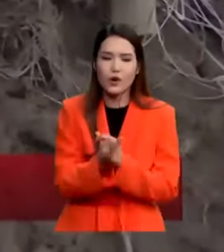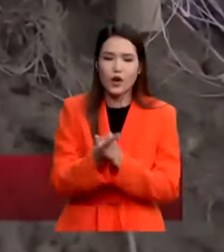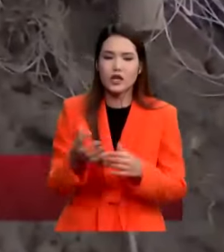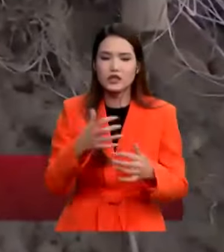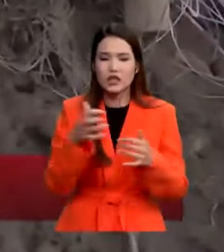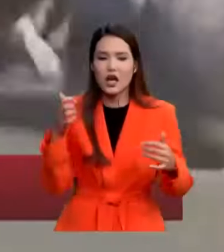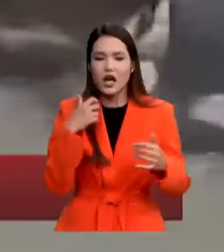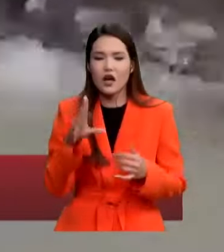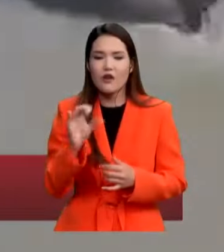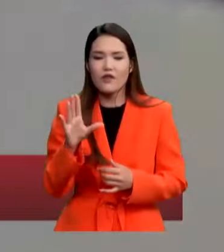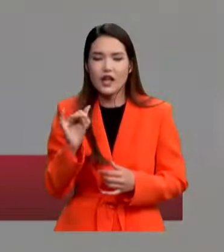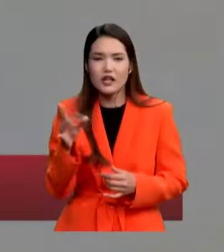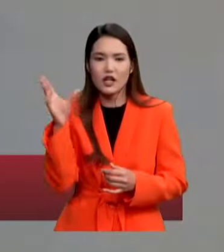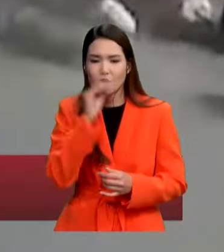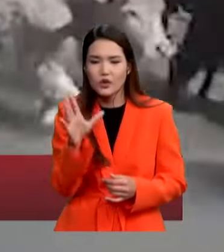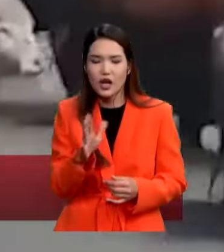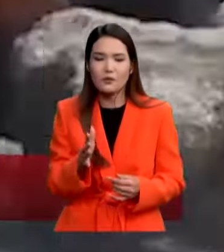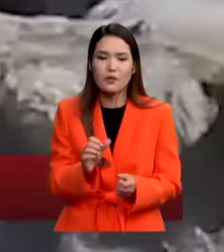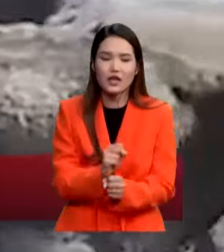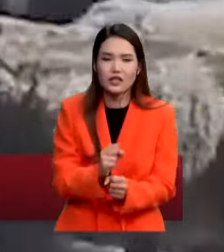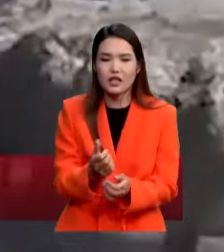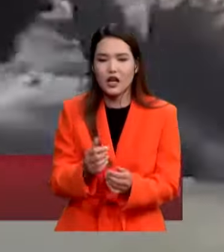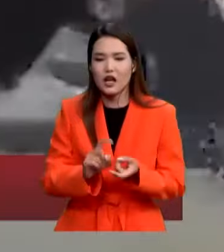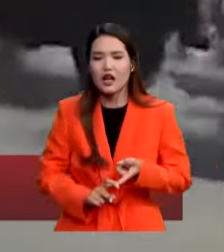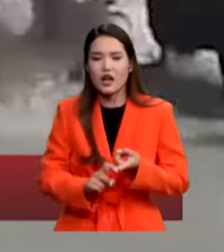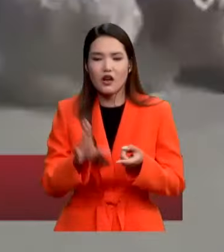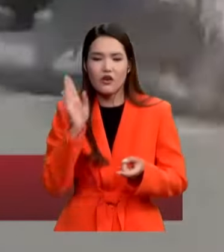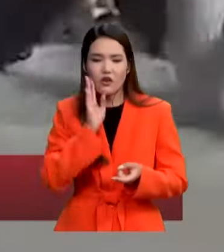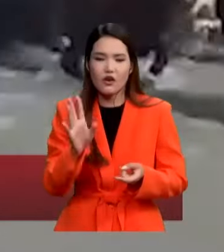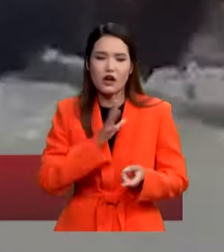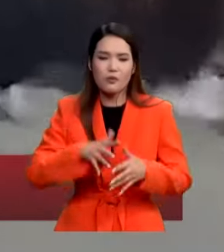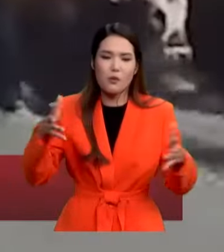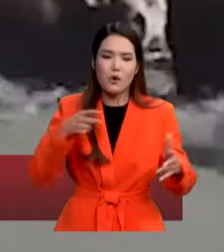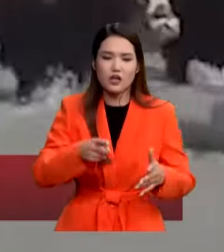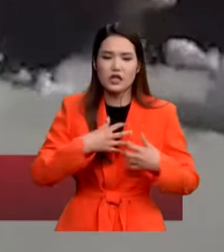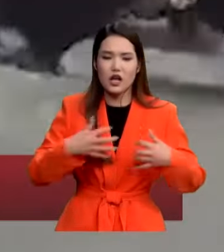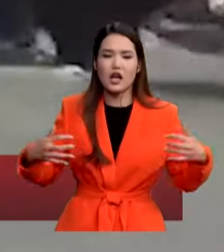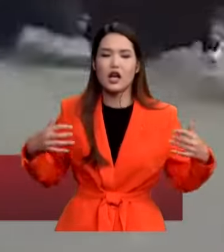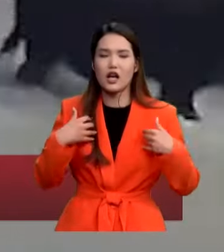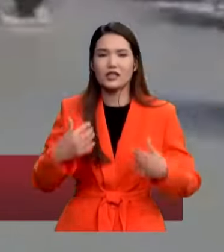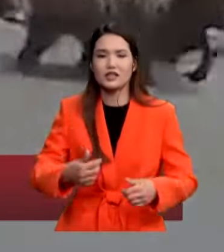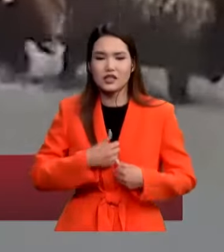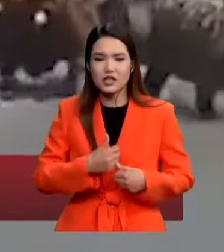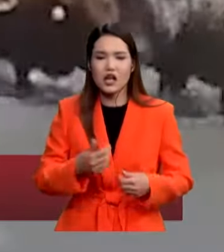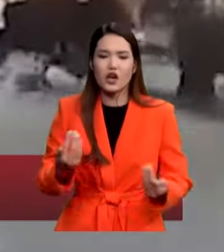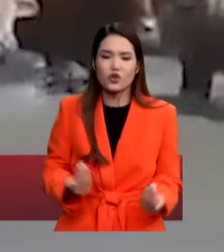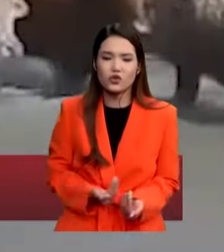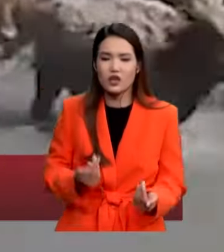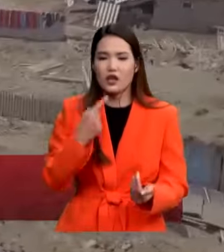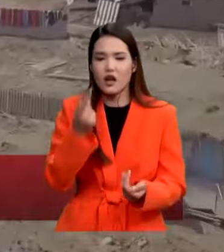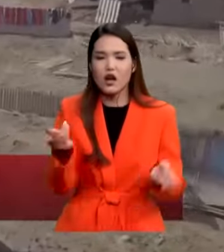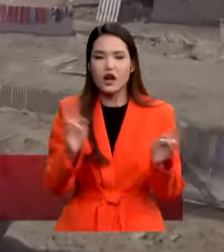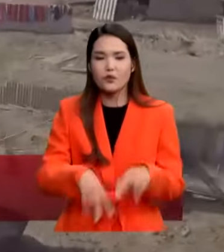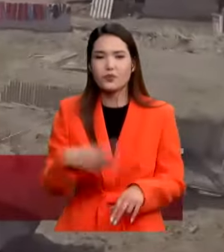телят, которых ветеринары так и не успели забирковать из-за размыва дорог. Из более 1000 голов скота у фермера Батырхана в живых осталось